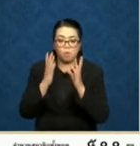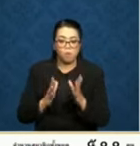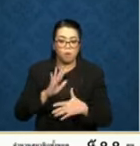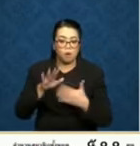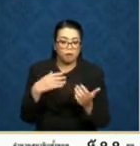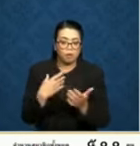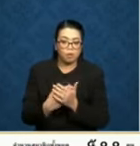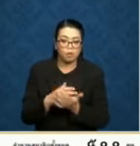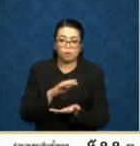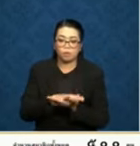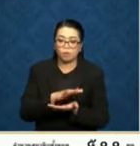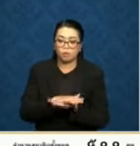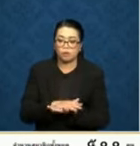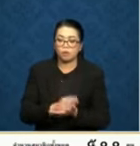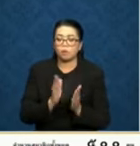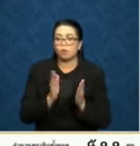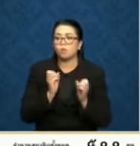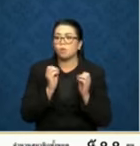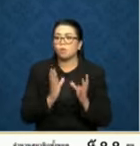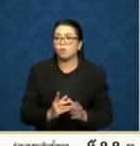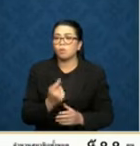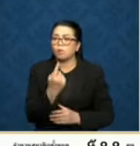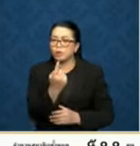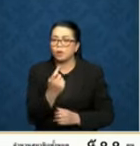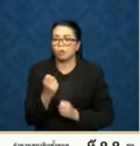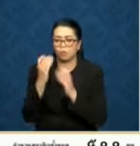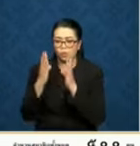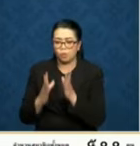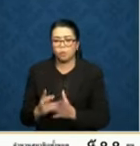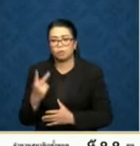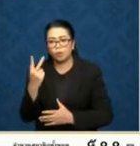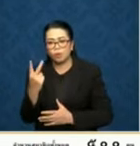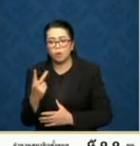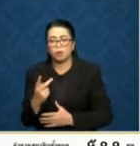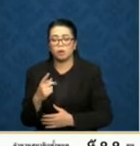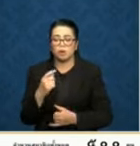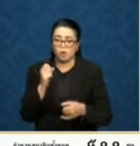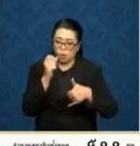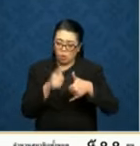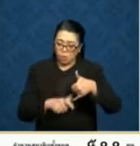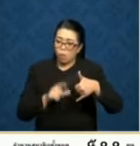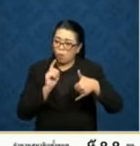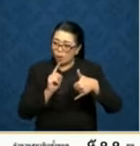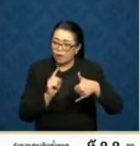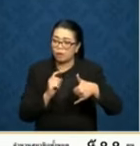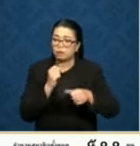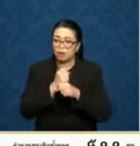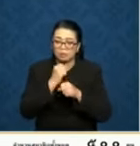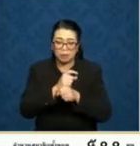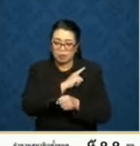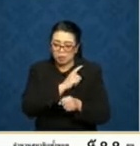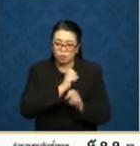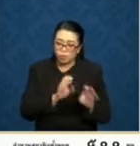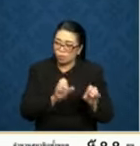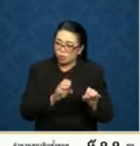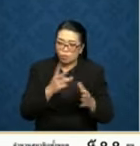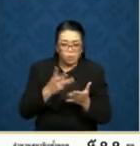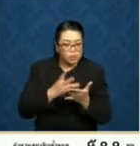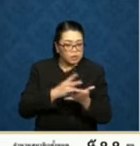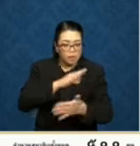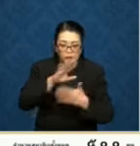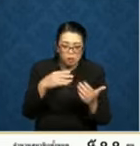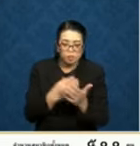คนหนึ่ สองคนครูคนนี้ต้องทำหนาที่ทุกอย่าง สอนทุกวิชา ประจำชั้นทุกวิชา